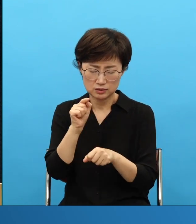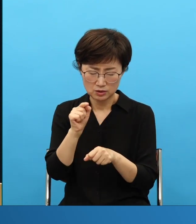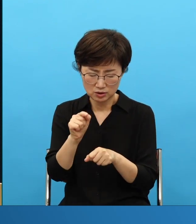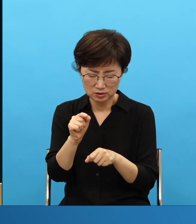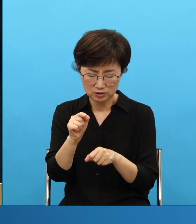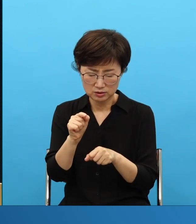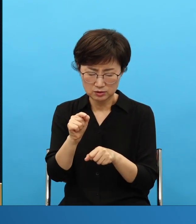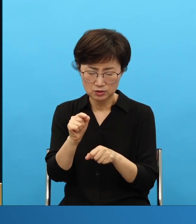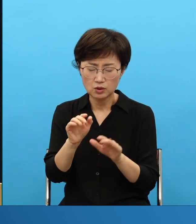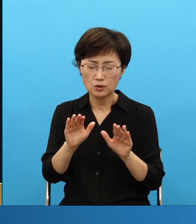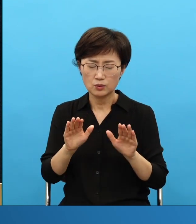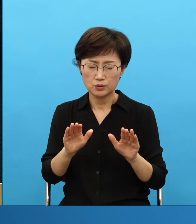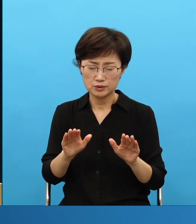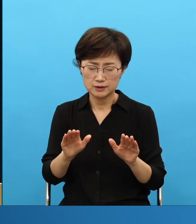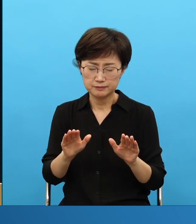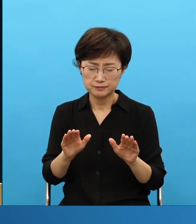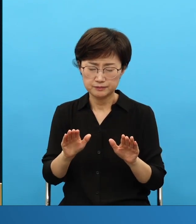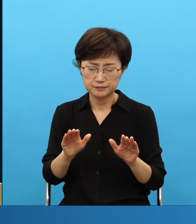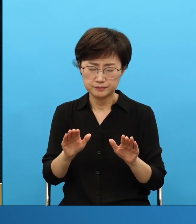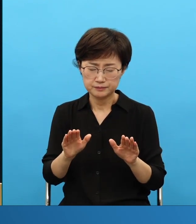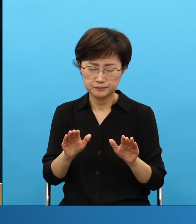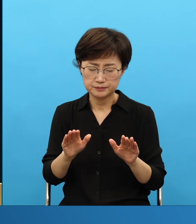Spirit, 오늘